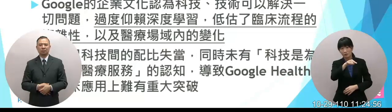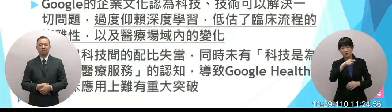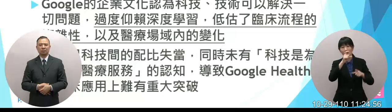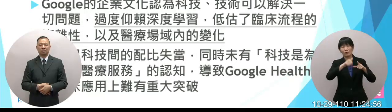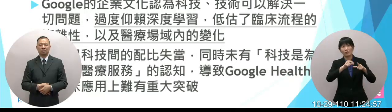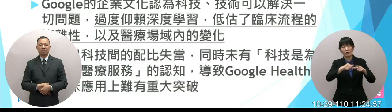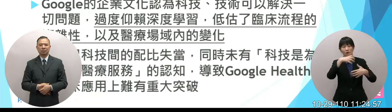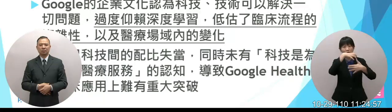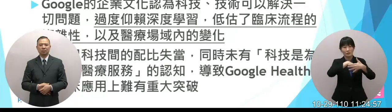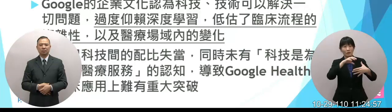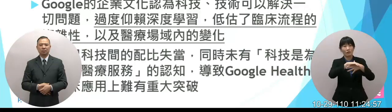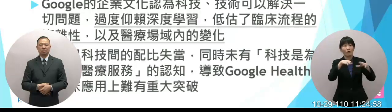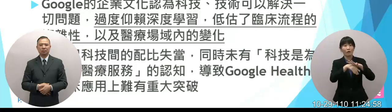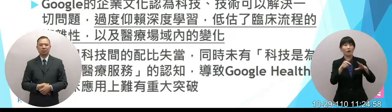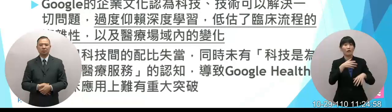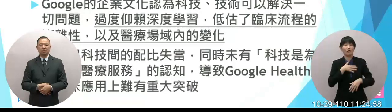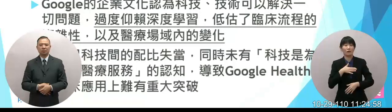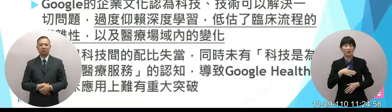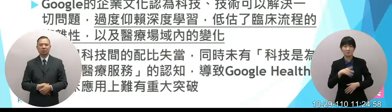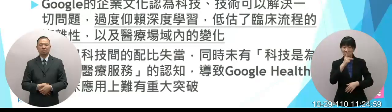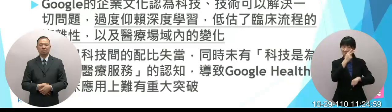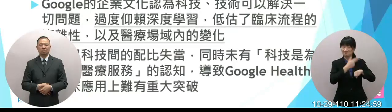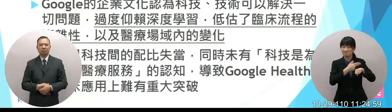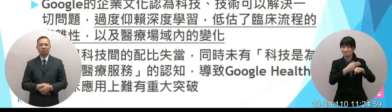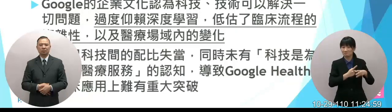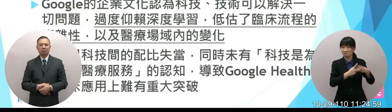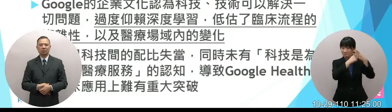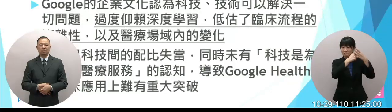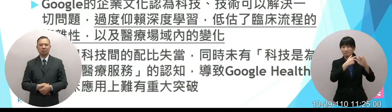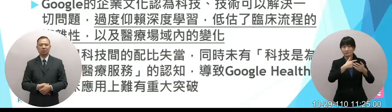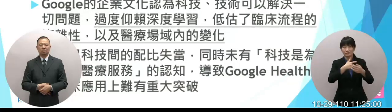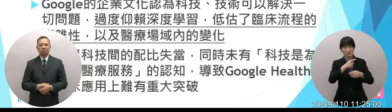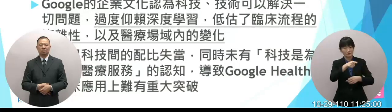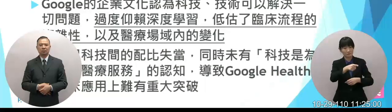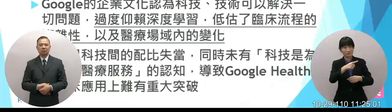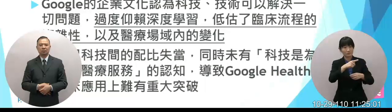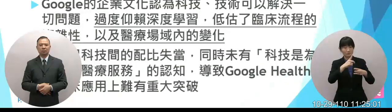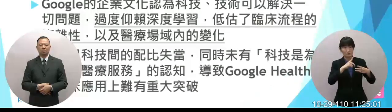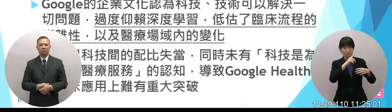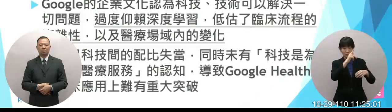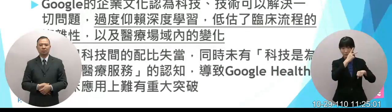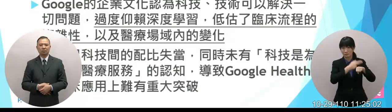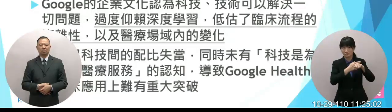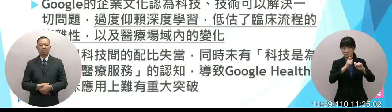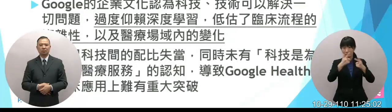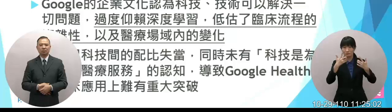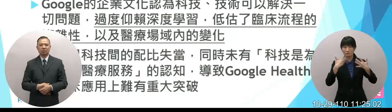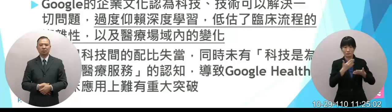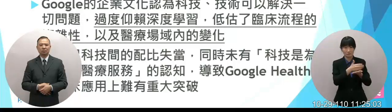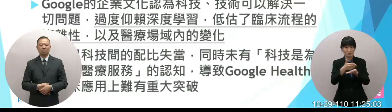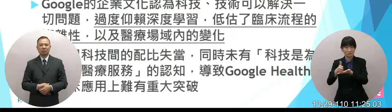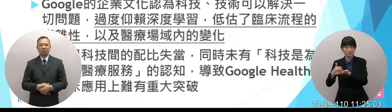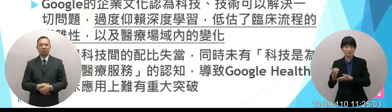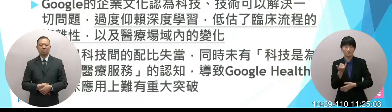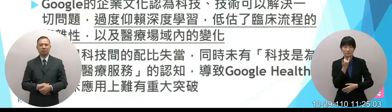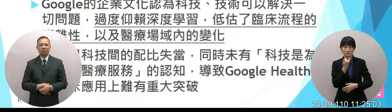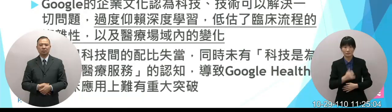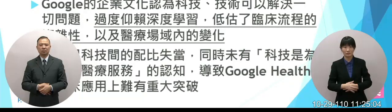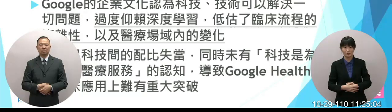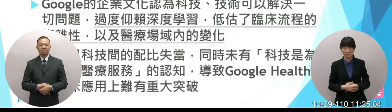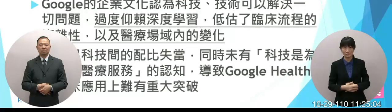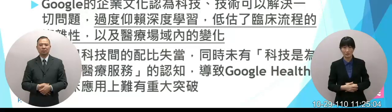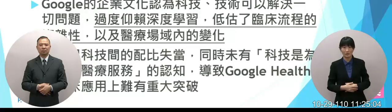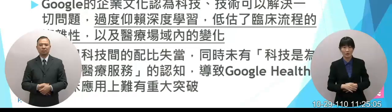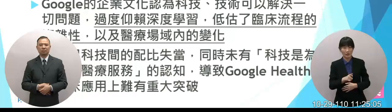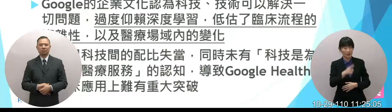Google 企业文化认为科技技术可以解决一切问题，而过度仰赖了深度